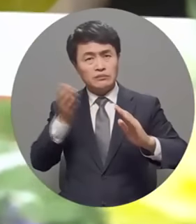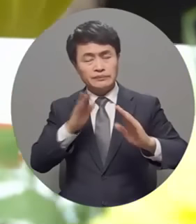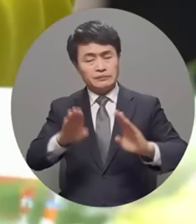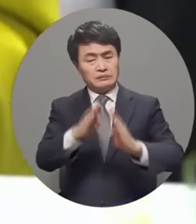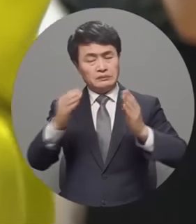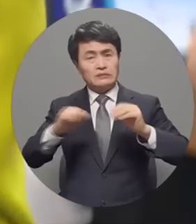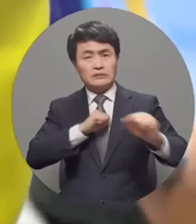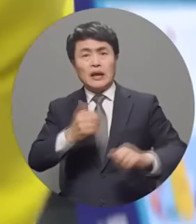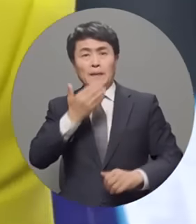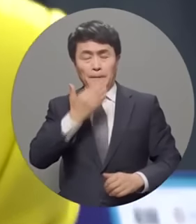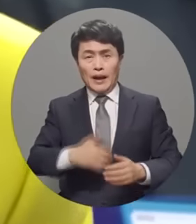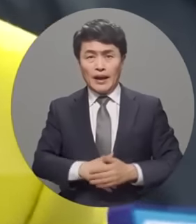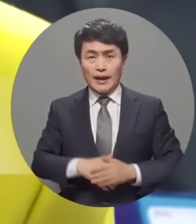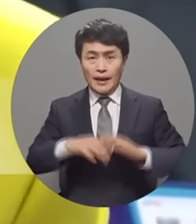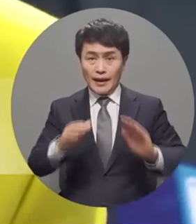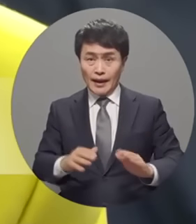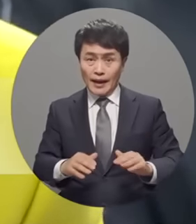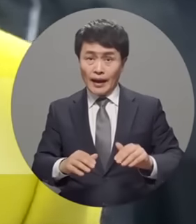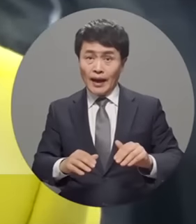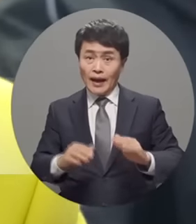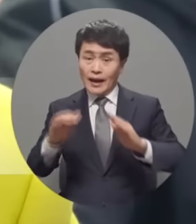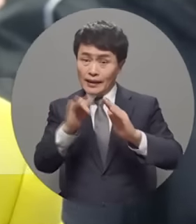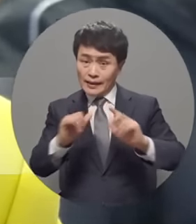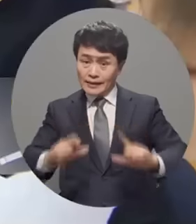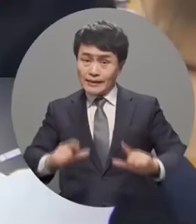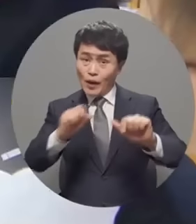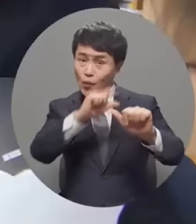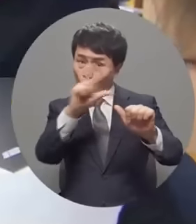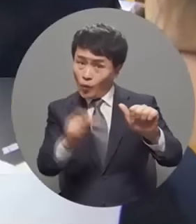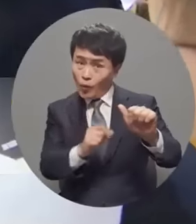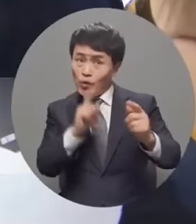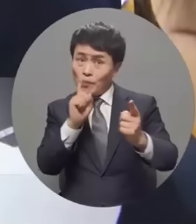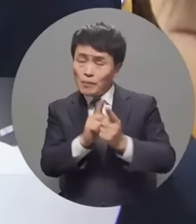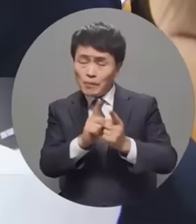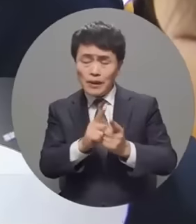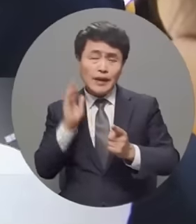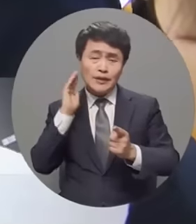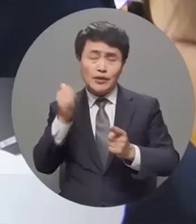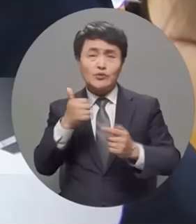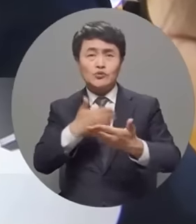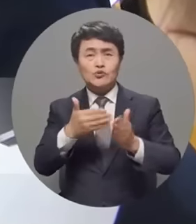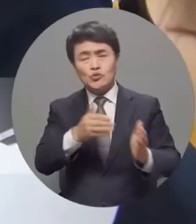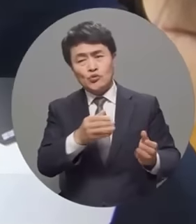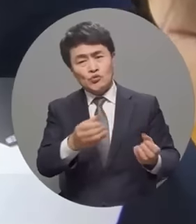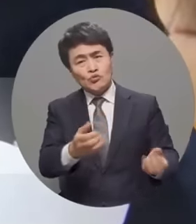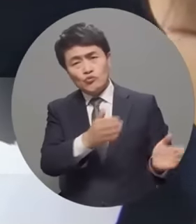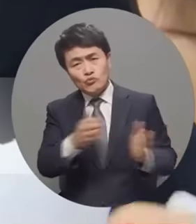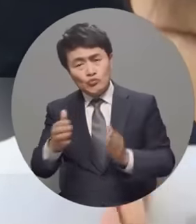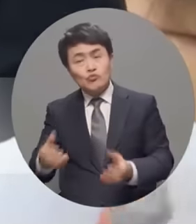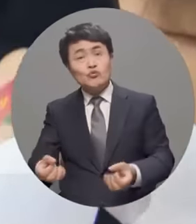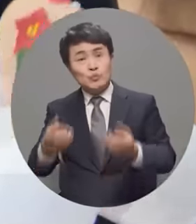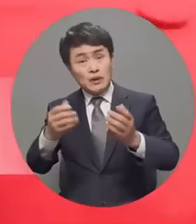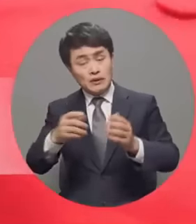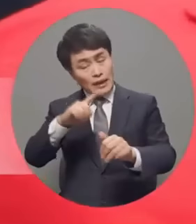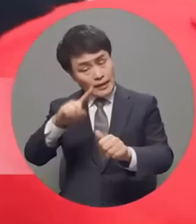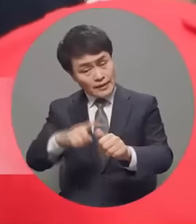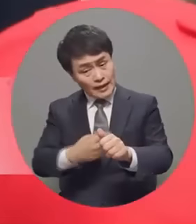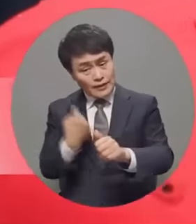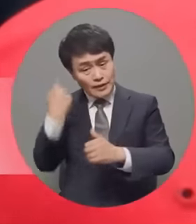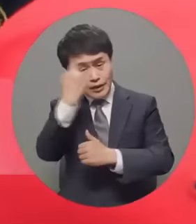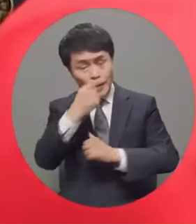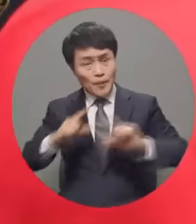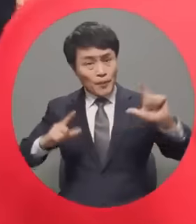알려졌습니다. 가정의 달을 맞아 대통령실이 준비하고 있는 여러 행사에 자연스럽게 등장하는 모습이 연출될